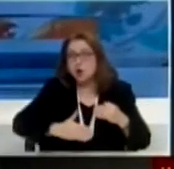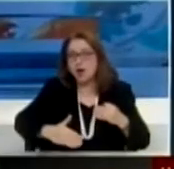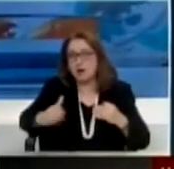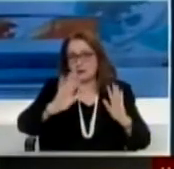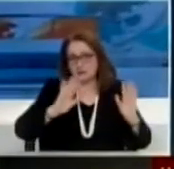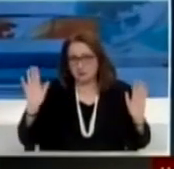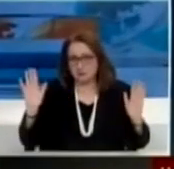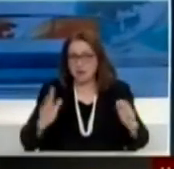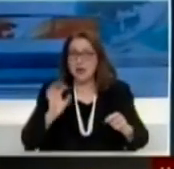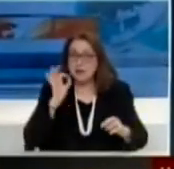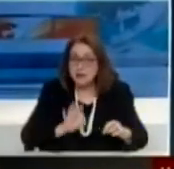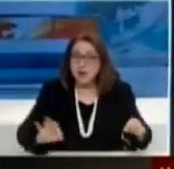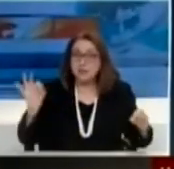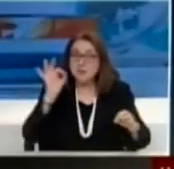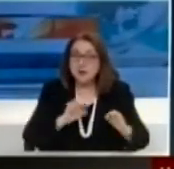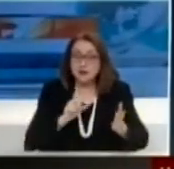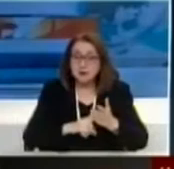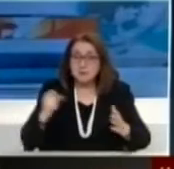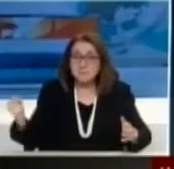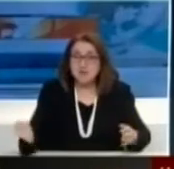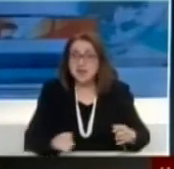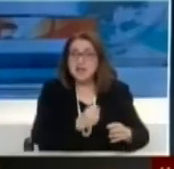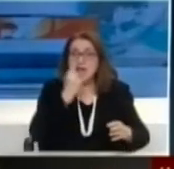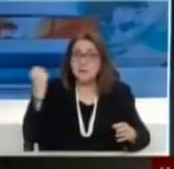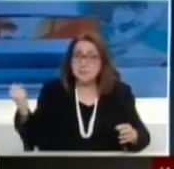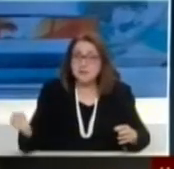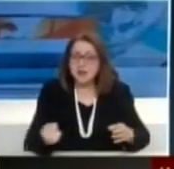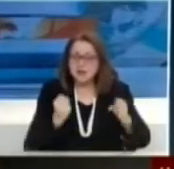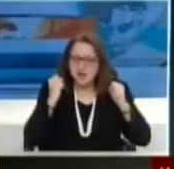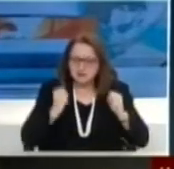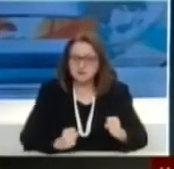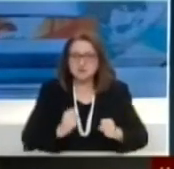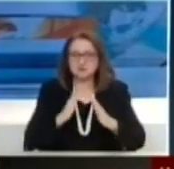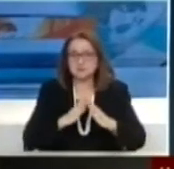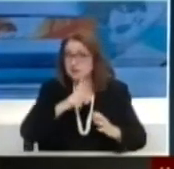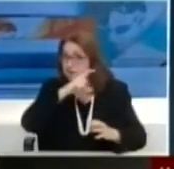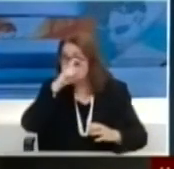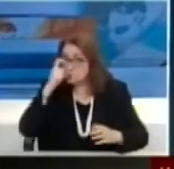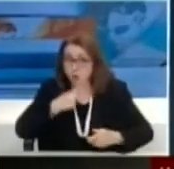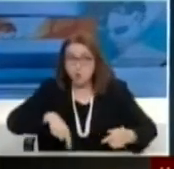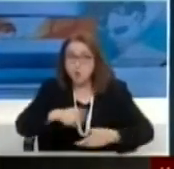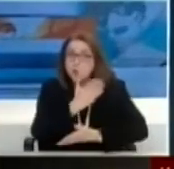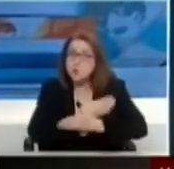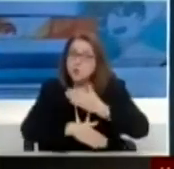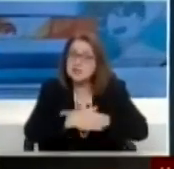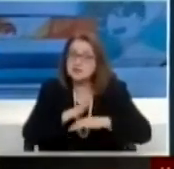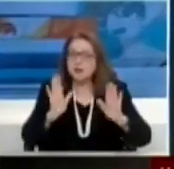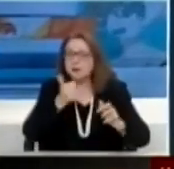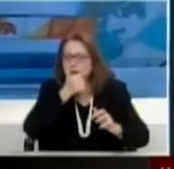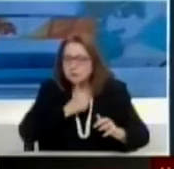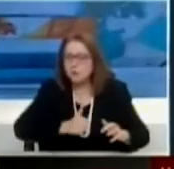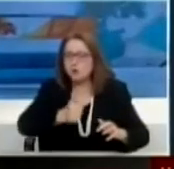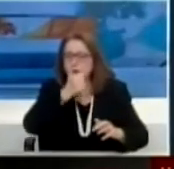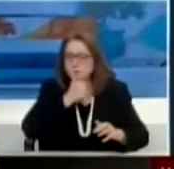που περνάει απαιτείται από εμάς μεγαλύτερη αυτοπιθαρχία για να συνεχίσουμε να παραμένουμε στο σπίτι. Ξεκινήσαμε μια προσπάθεια όλοι μαζί και